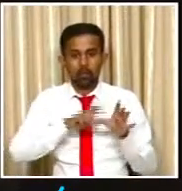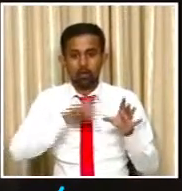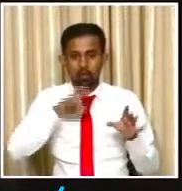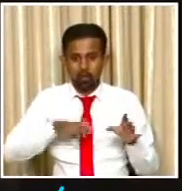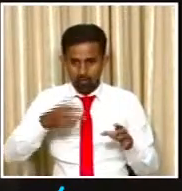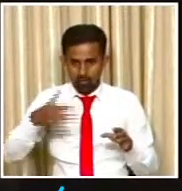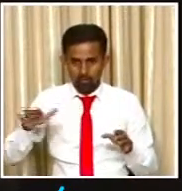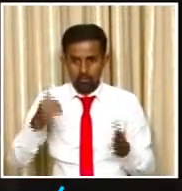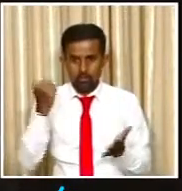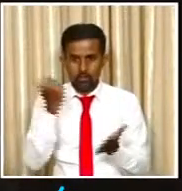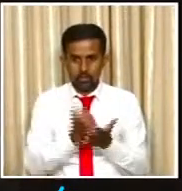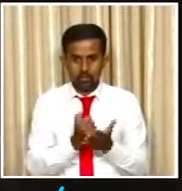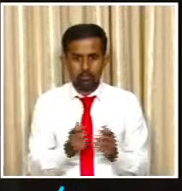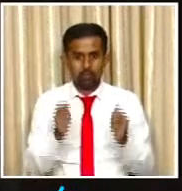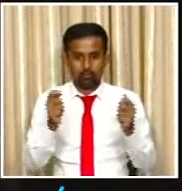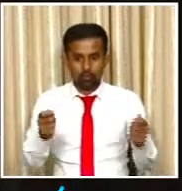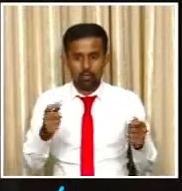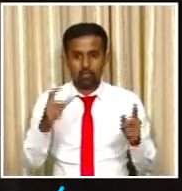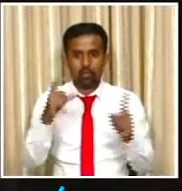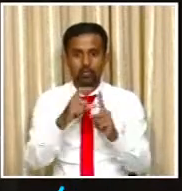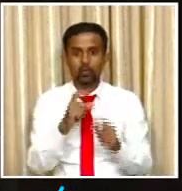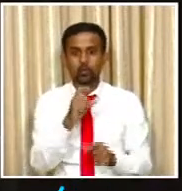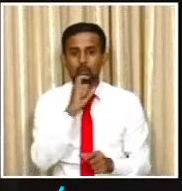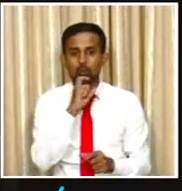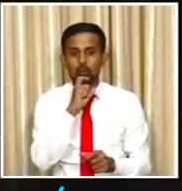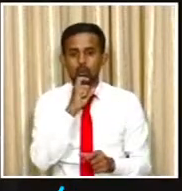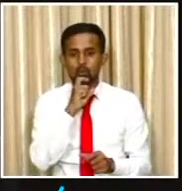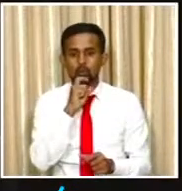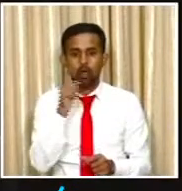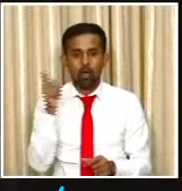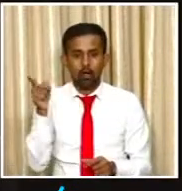අස්සුනා කියලා ලේඛනයක් දීලා තිනවා